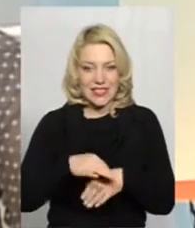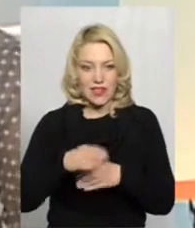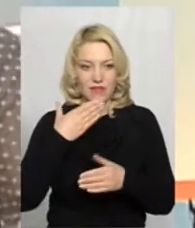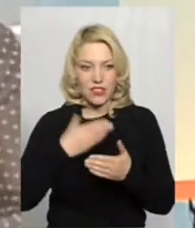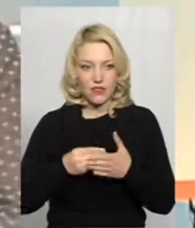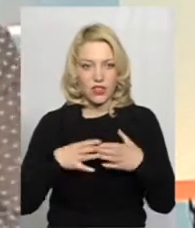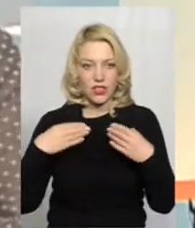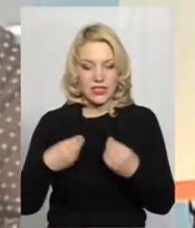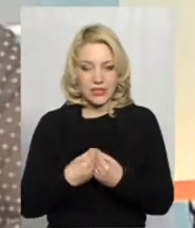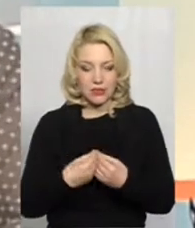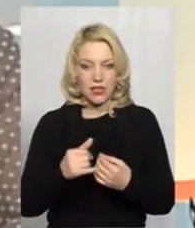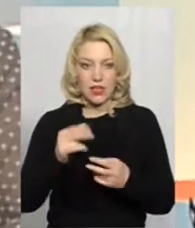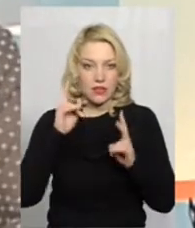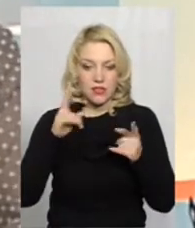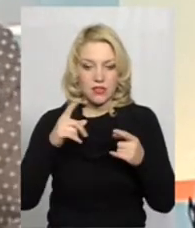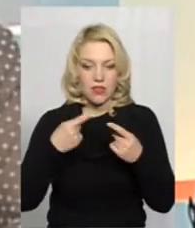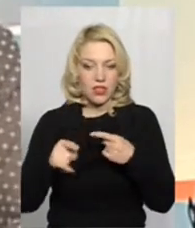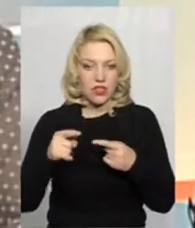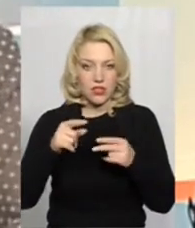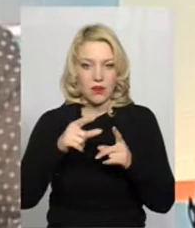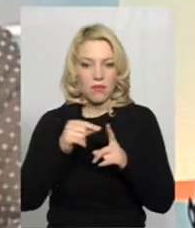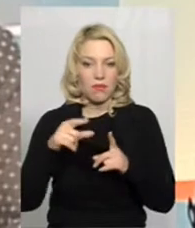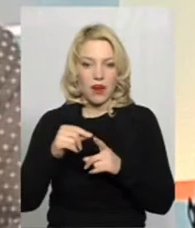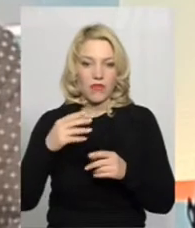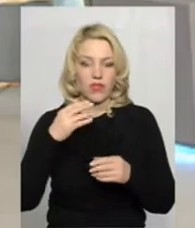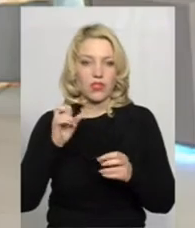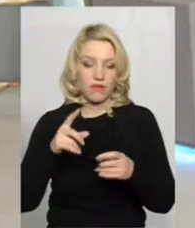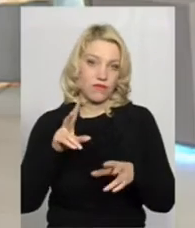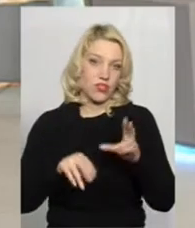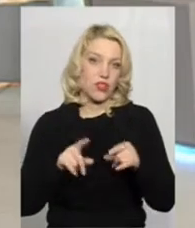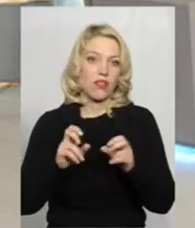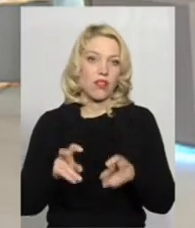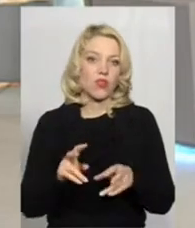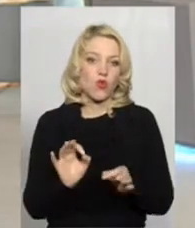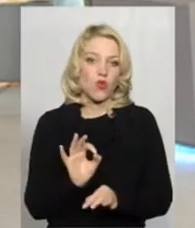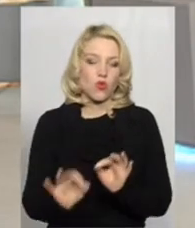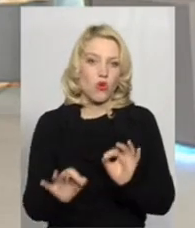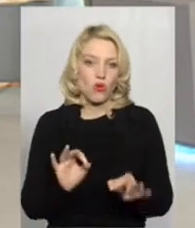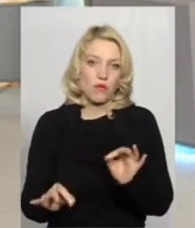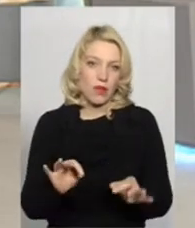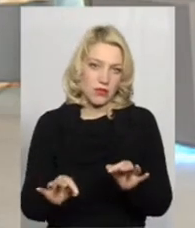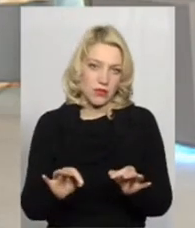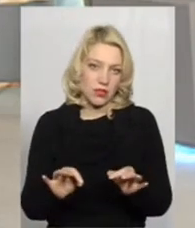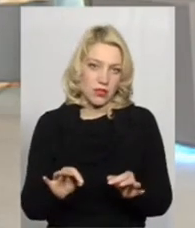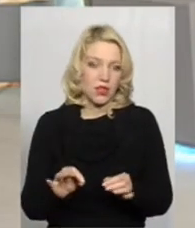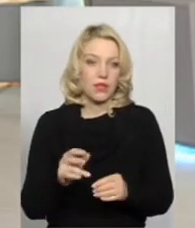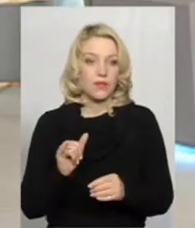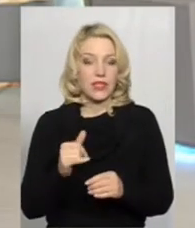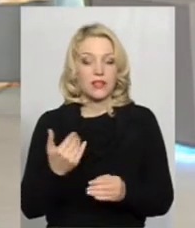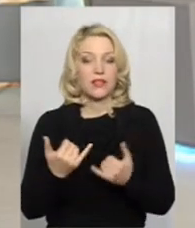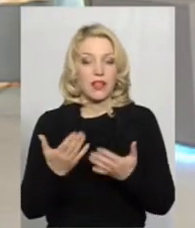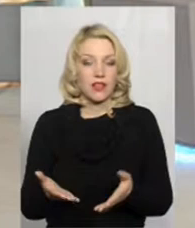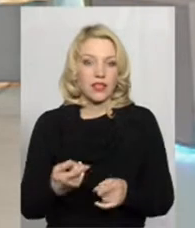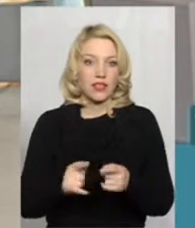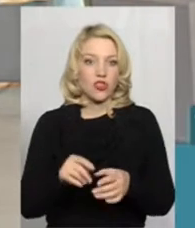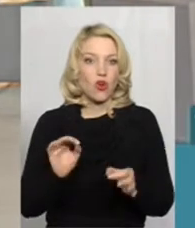знають інших правил поведінки, як діяти саме таким чином. Вважається нормою. Тому, так, вони вважаються нормою, і для них це